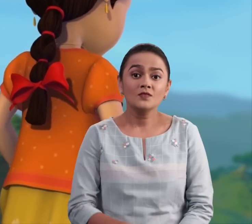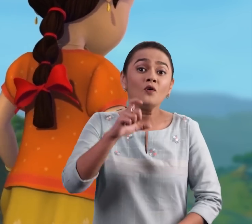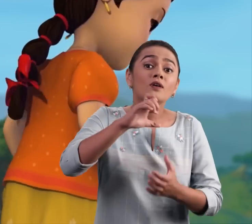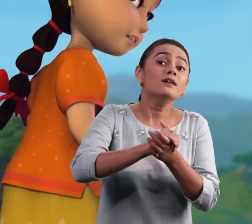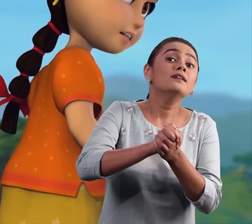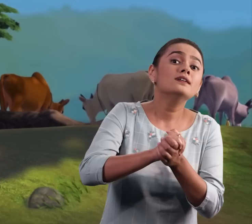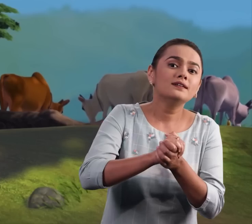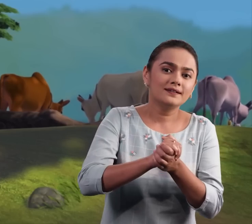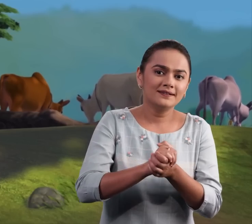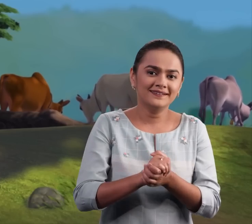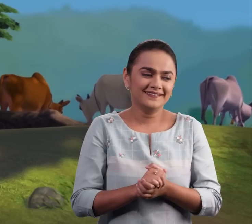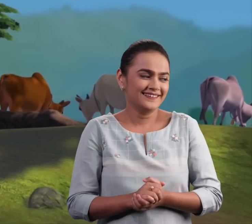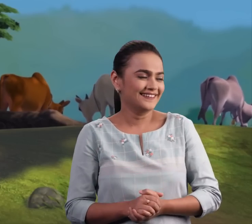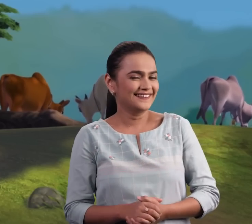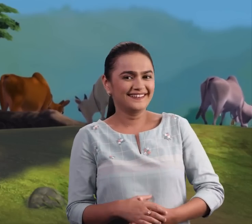हार्दिक शुभकामनाएं।